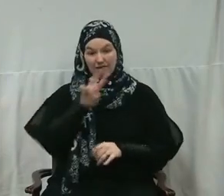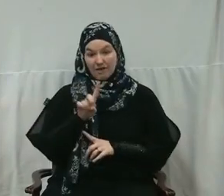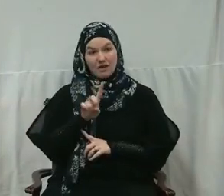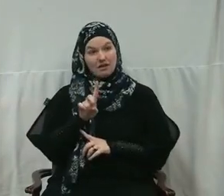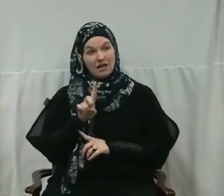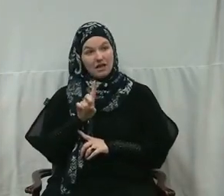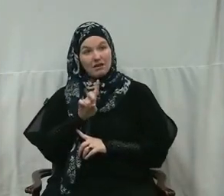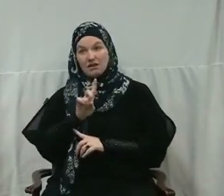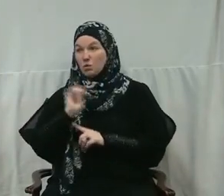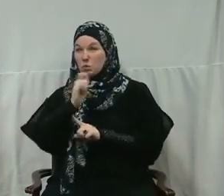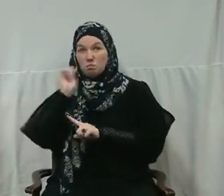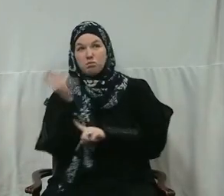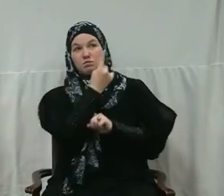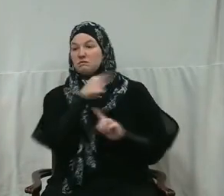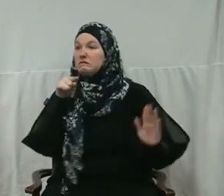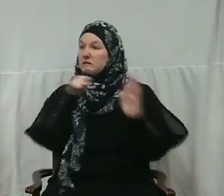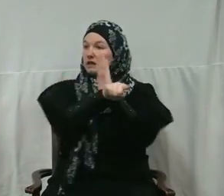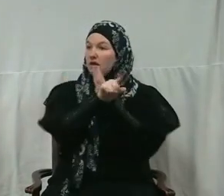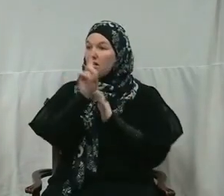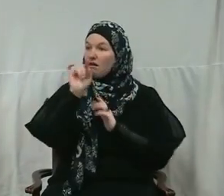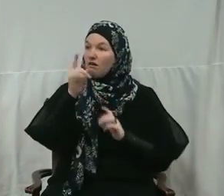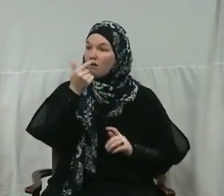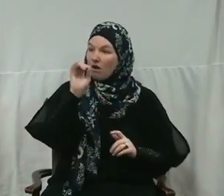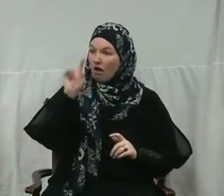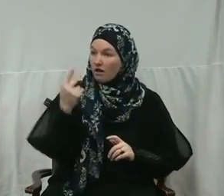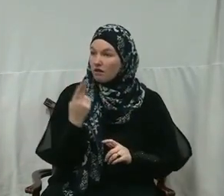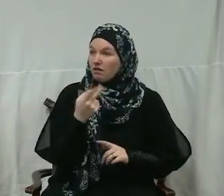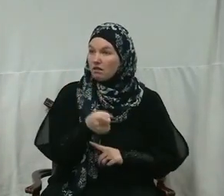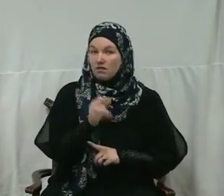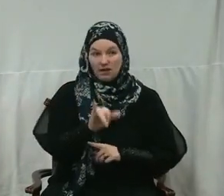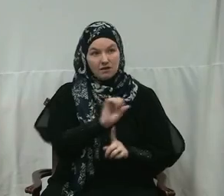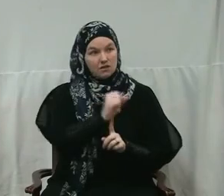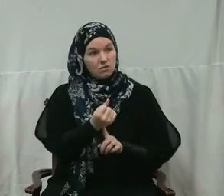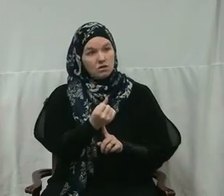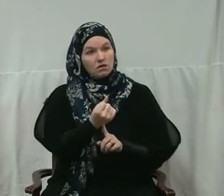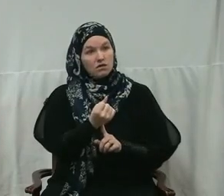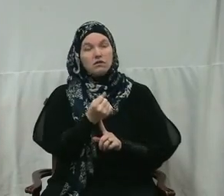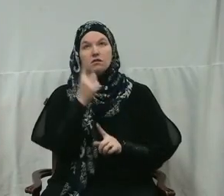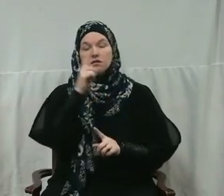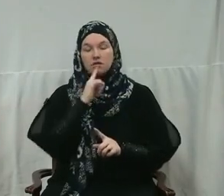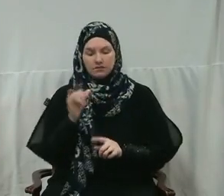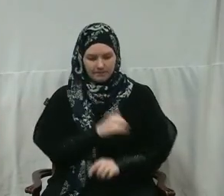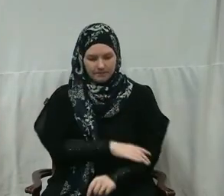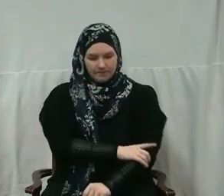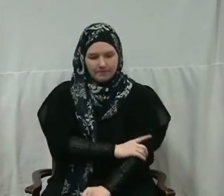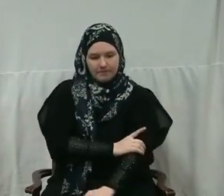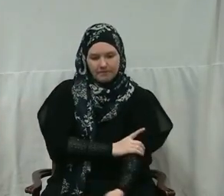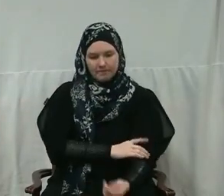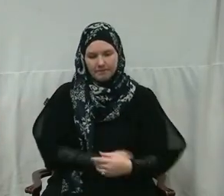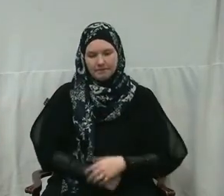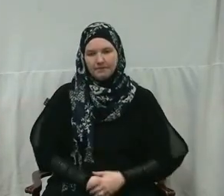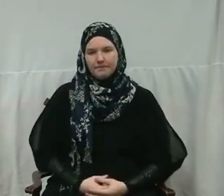Goliath, that Allah says, كَمْ مِنْ فِئَةٍ قَلِيلَةٍ غَلَبَتْ فِئَةً كَثِيرَةً بِإِذْنِ